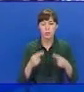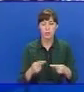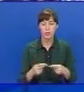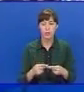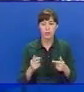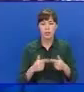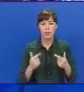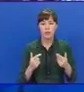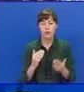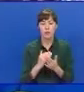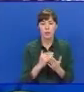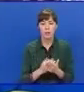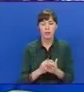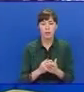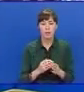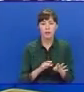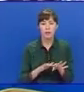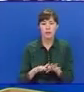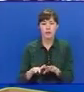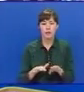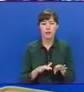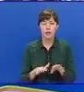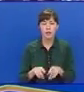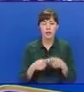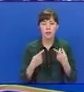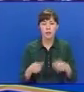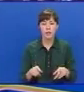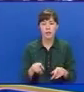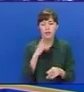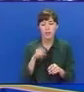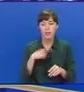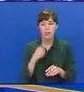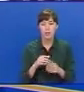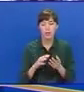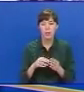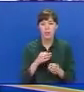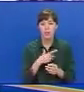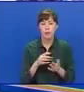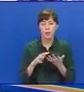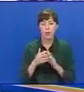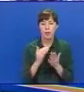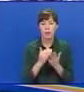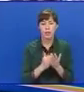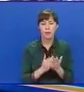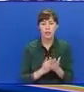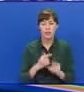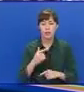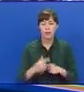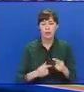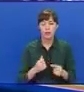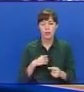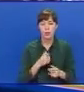түрлі бағдарламалар жасап жатыр. Басқа жастарға да айтатыным, дипломмен ауылға бағдарламасы бойынша өзіміздің